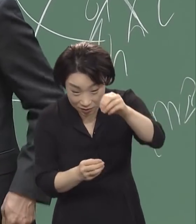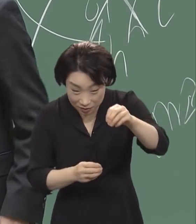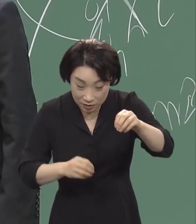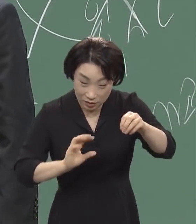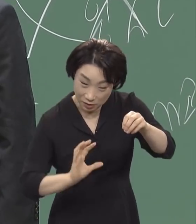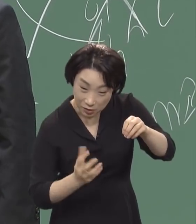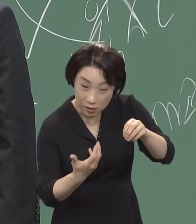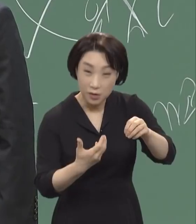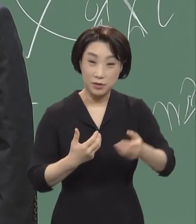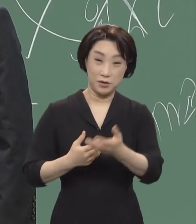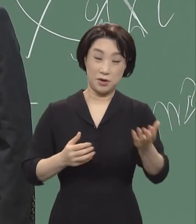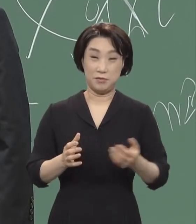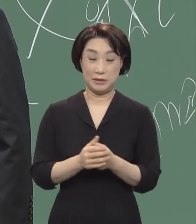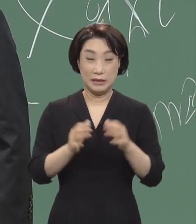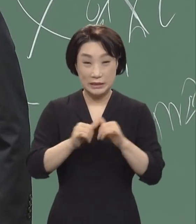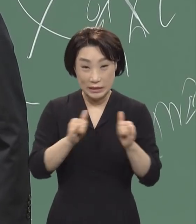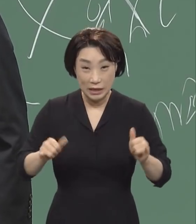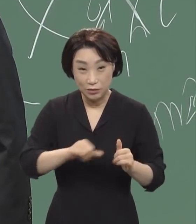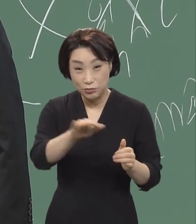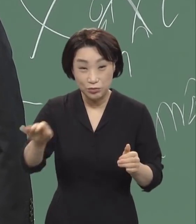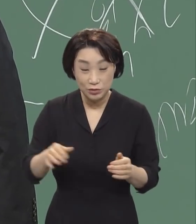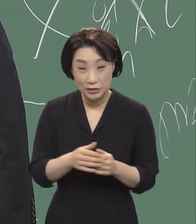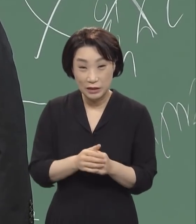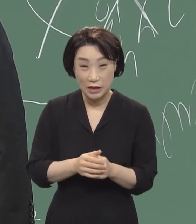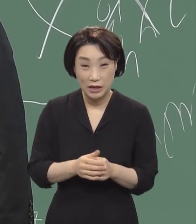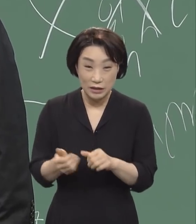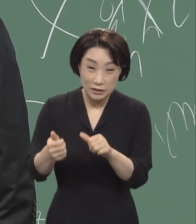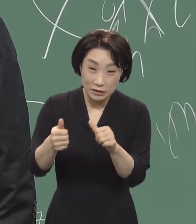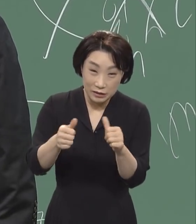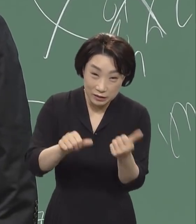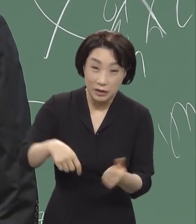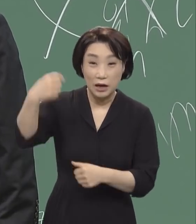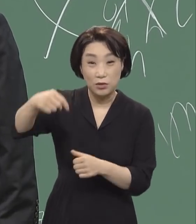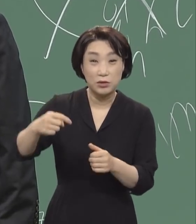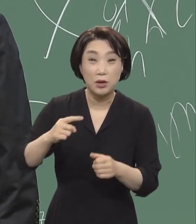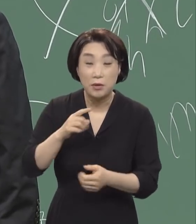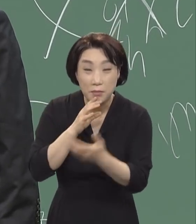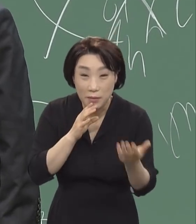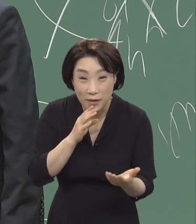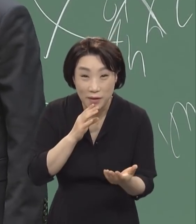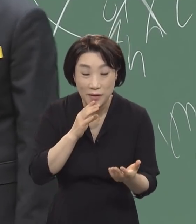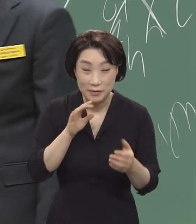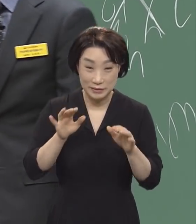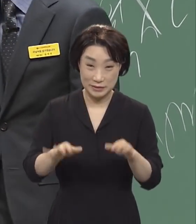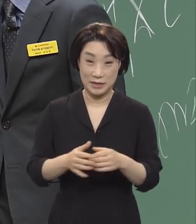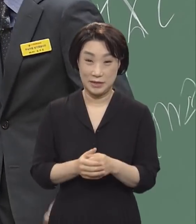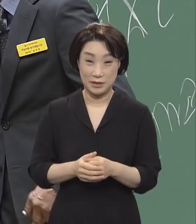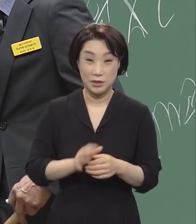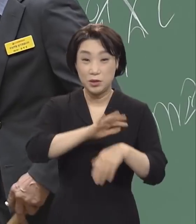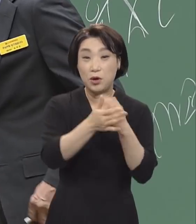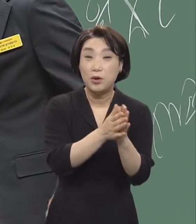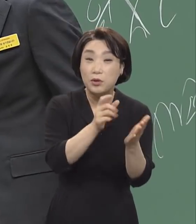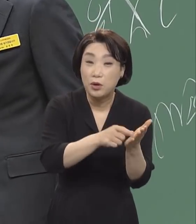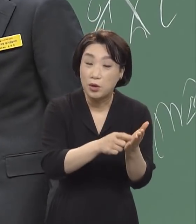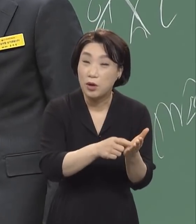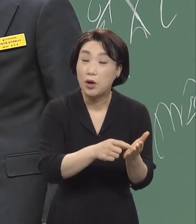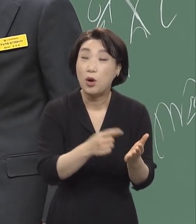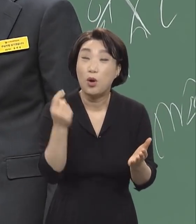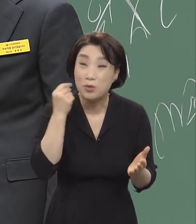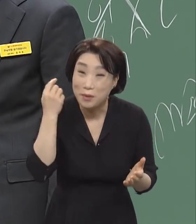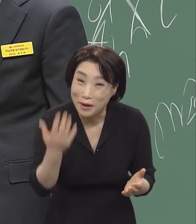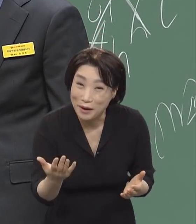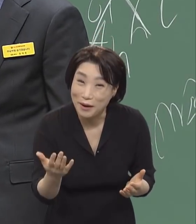통해서 우리 인생이 가는 것을 가르쳐준다고 말했죠. 말했죠. 성경이 거짓말이냐.